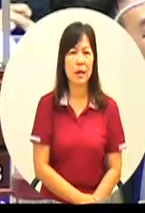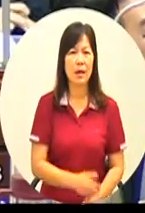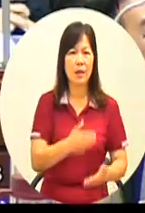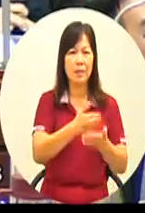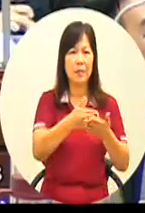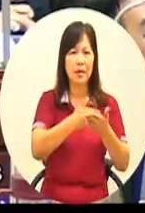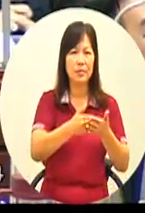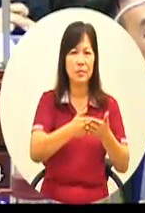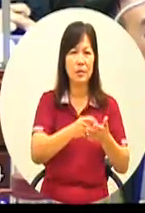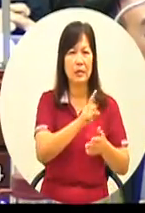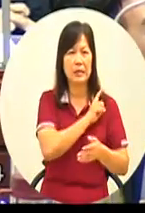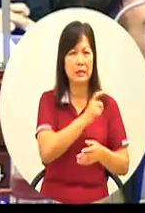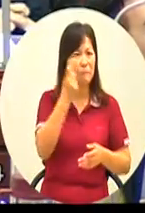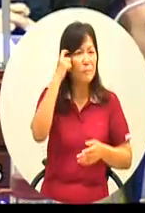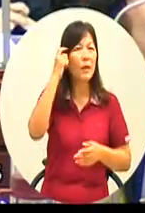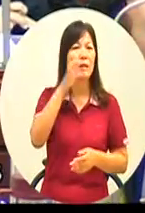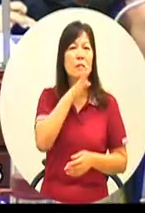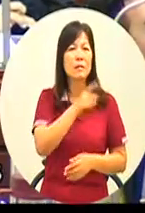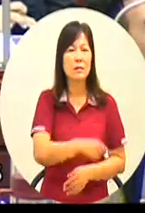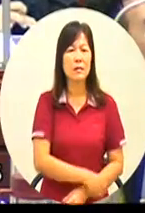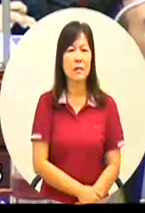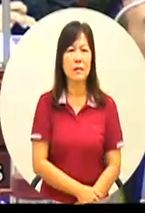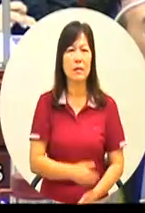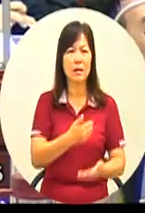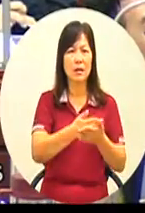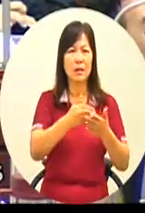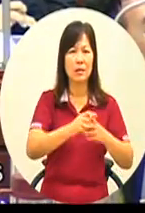我给你依你的直觉，嘿。